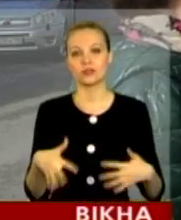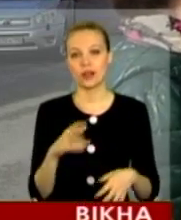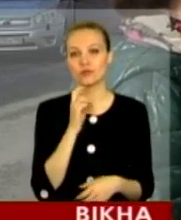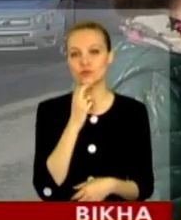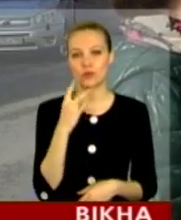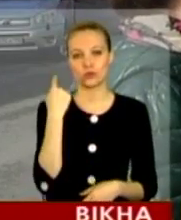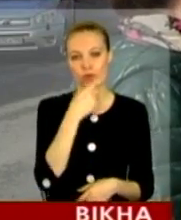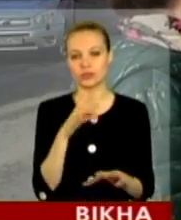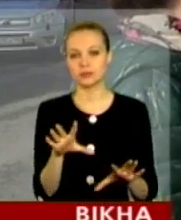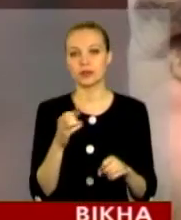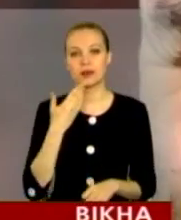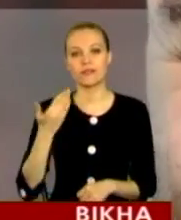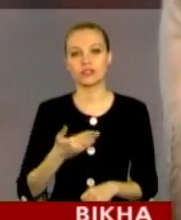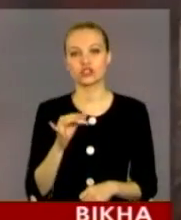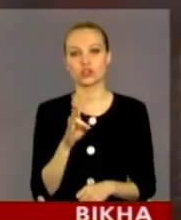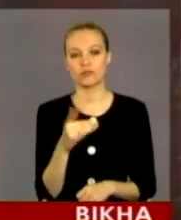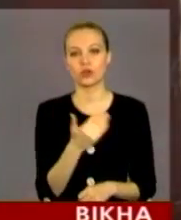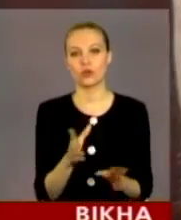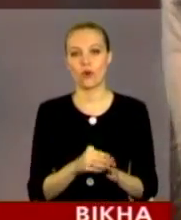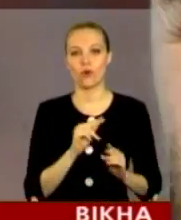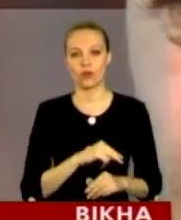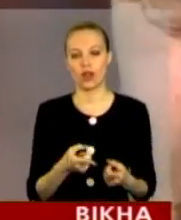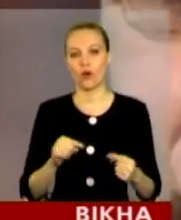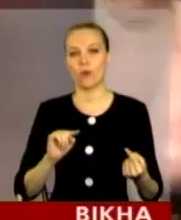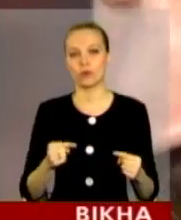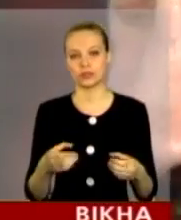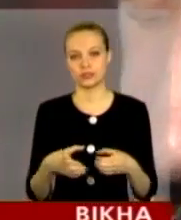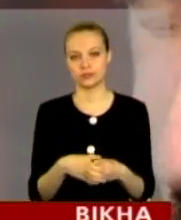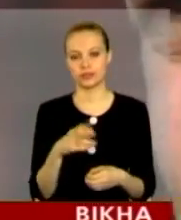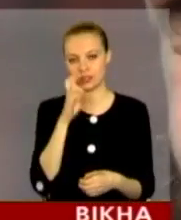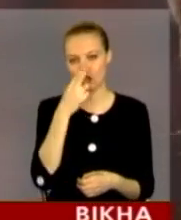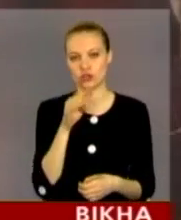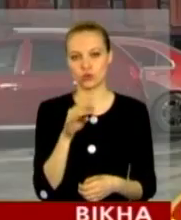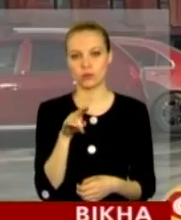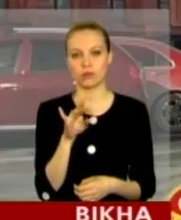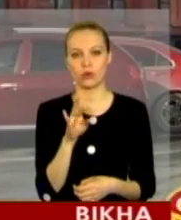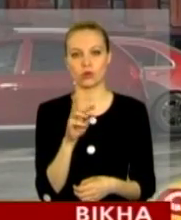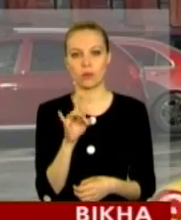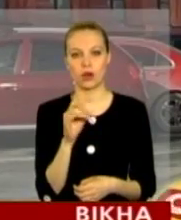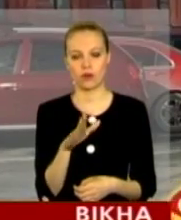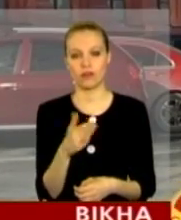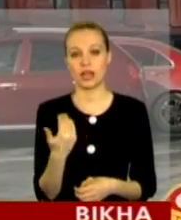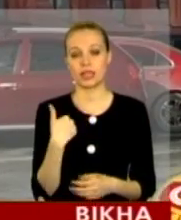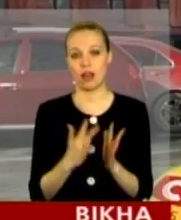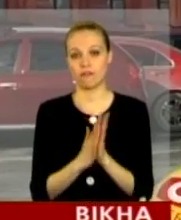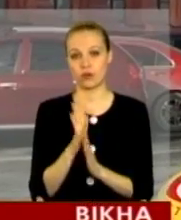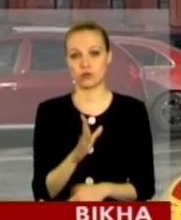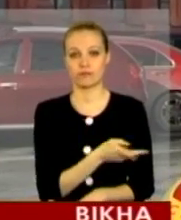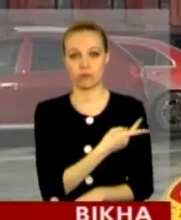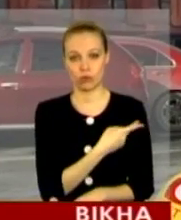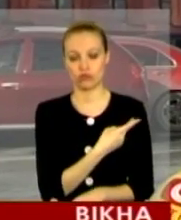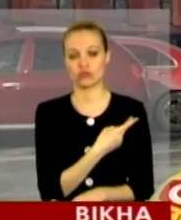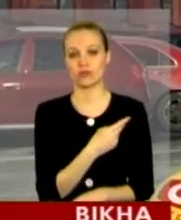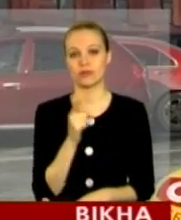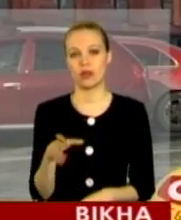посмішкою на обличчі сприймає виступ Жириновського його колега, опозиційний депутат Держдуми Ілля Пономарьов. Я вирос в Польщі,